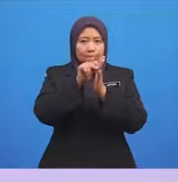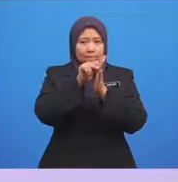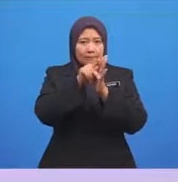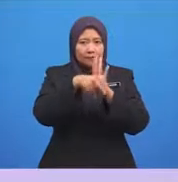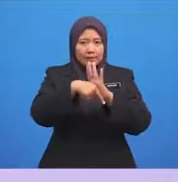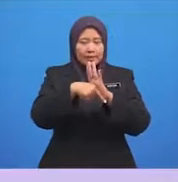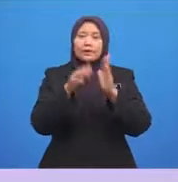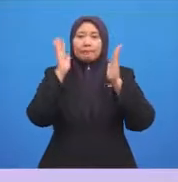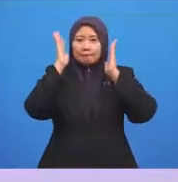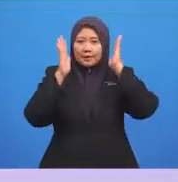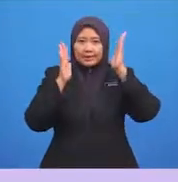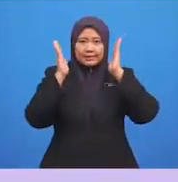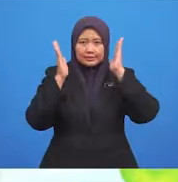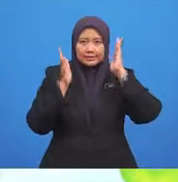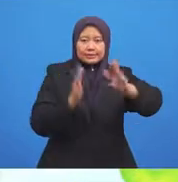pula.